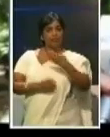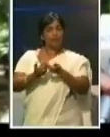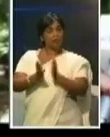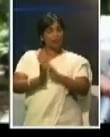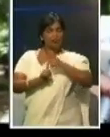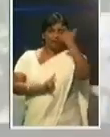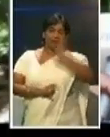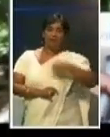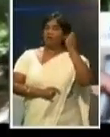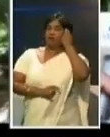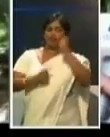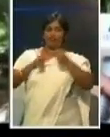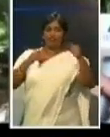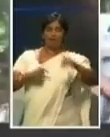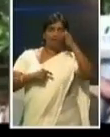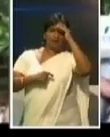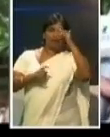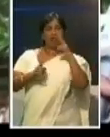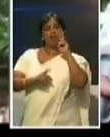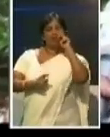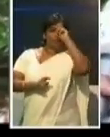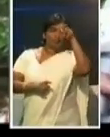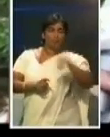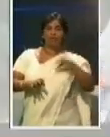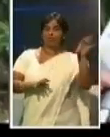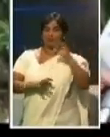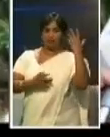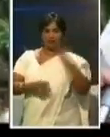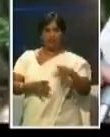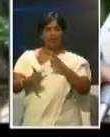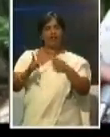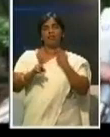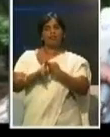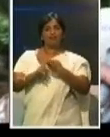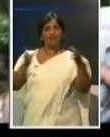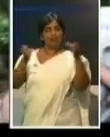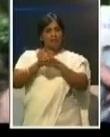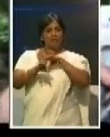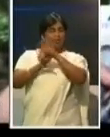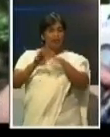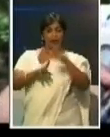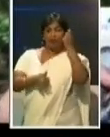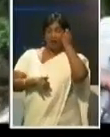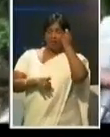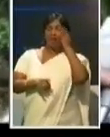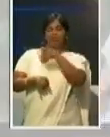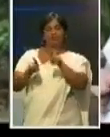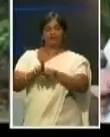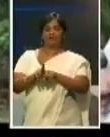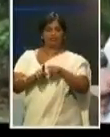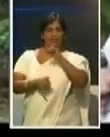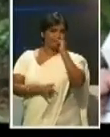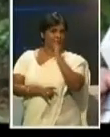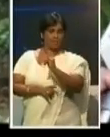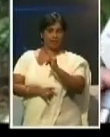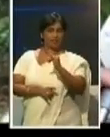තමන්ගේ පෞද්ගලික මතයට විපක්ෂ නායකවරයා වශයෙන් රනිල් වික්‍රමසිංහ මහතුමාව පත් කළා තියෙනවා. අකිල විරාජ් මහතුමා මුළු පක්ෂයමයි කියන පදනමෙන් තමයි මේ තීරණය අරගෙන තියෙන්නේ. ඒක